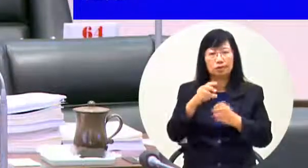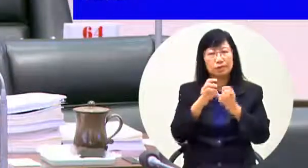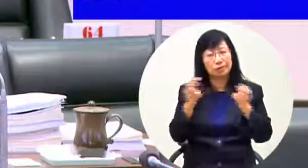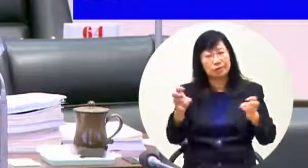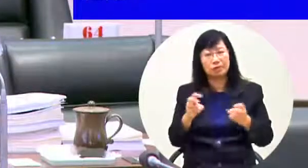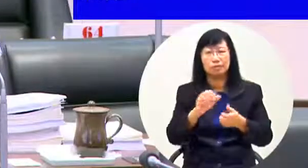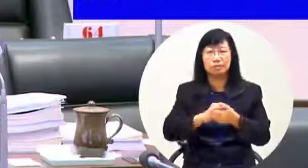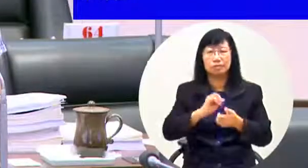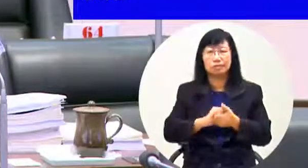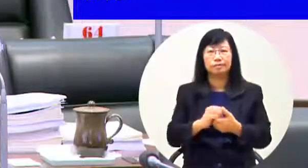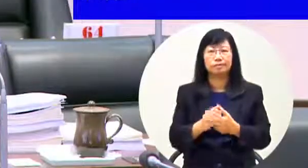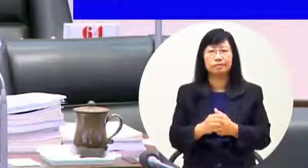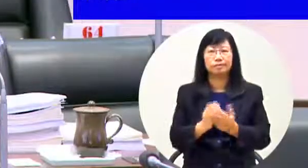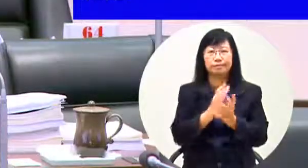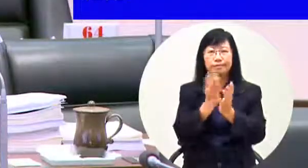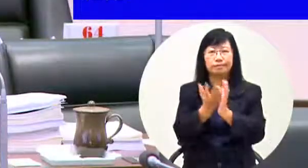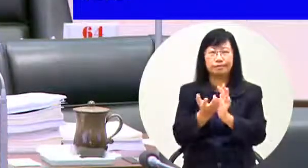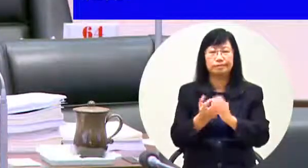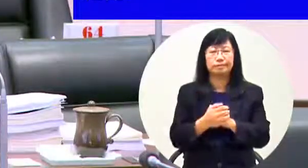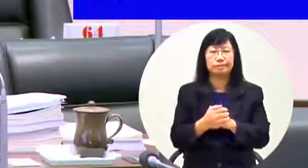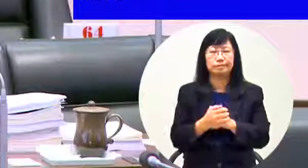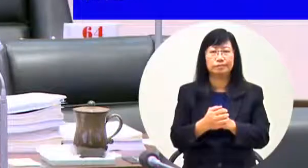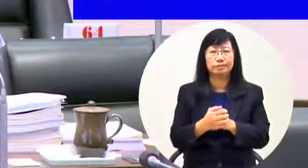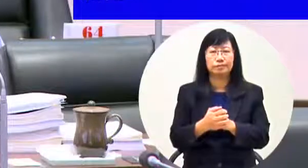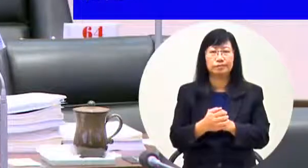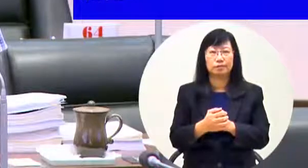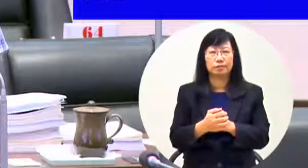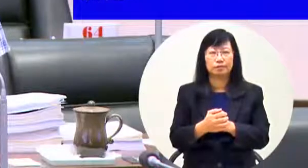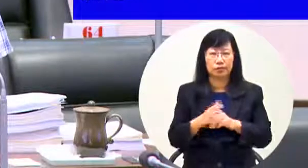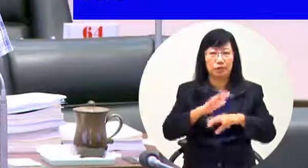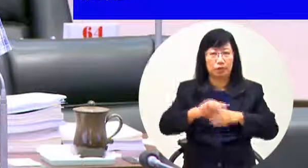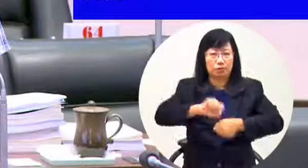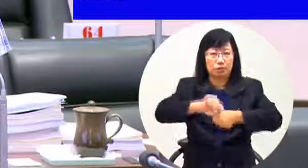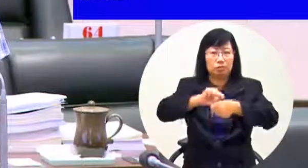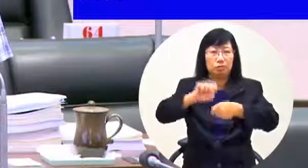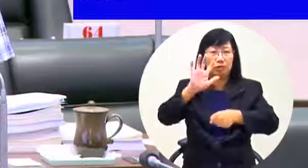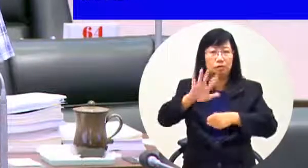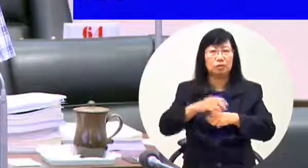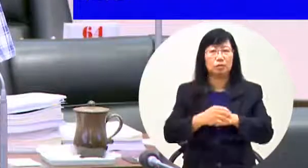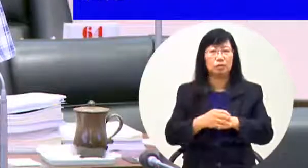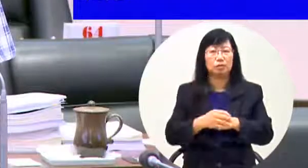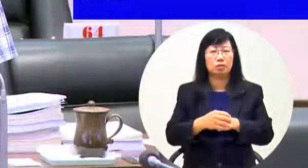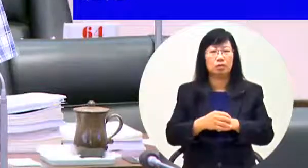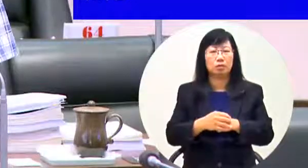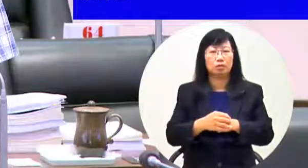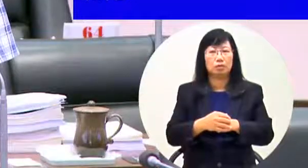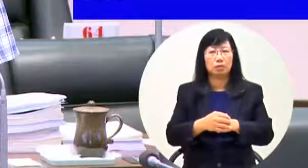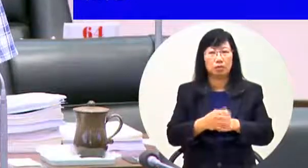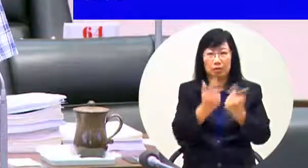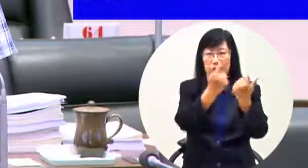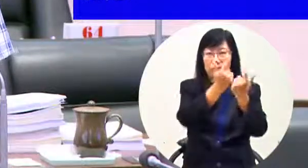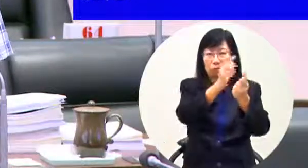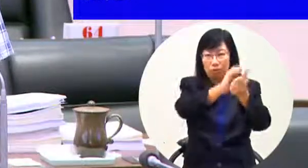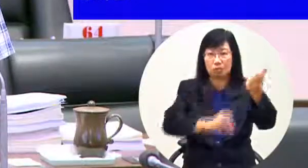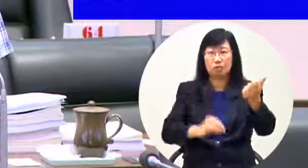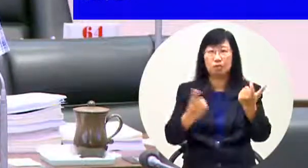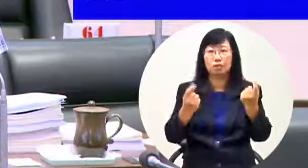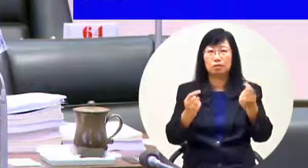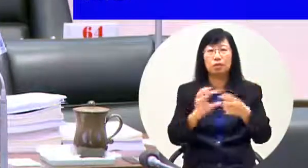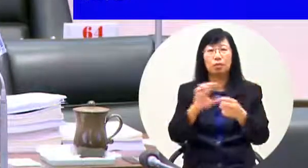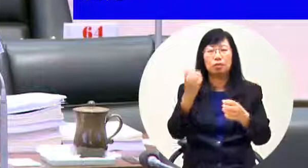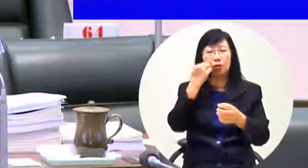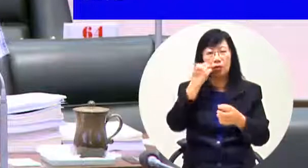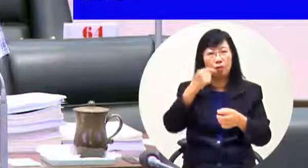都会有很多很多条线，跟台北市一样，因为我们要往北延伸到我们的台南，当